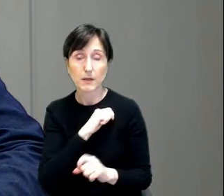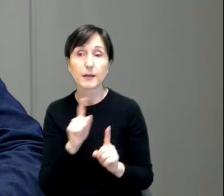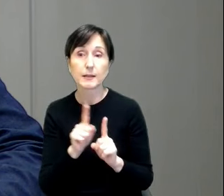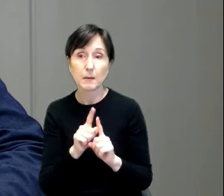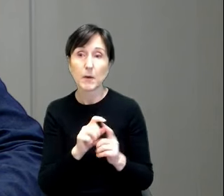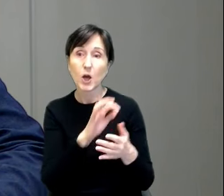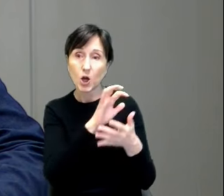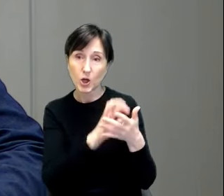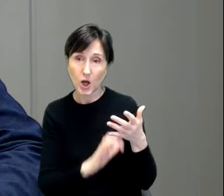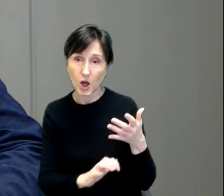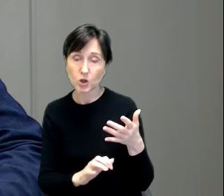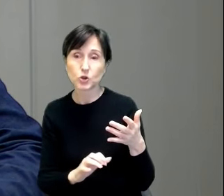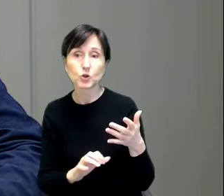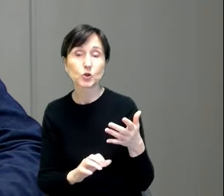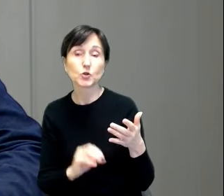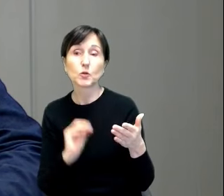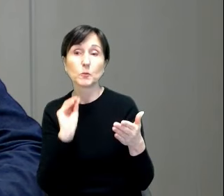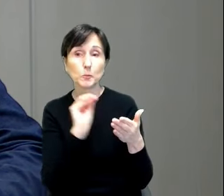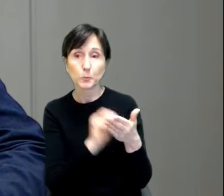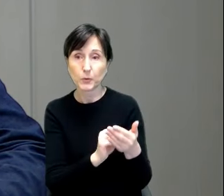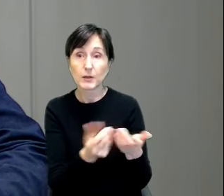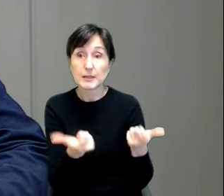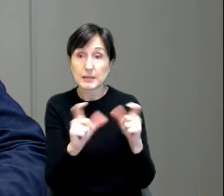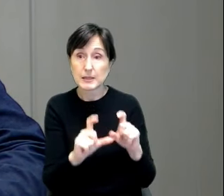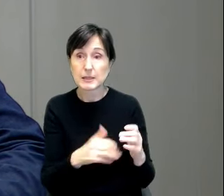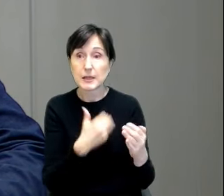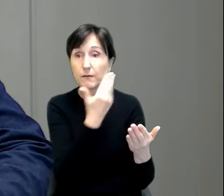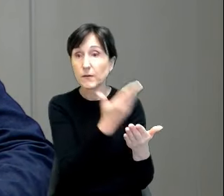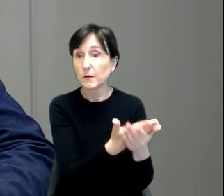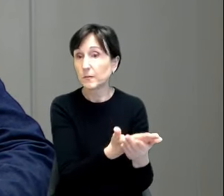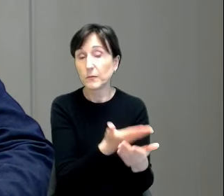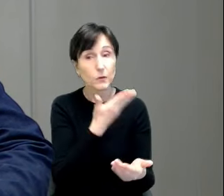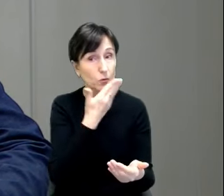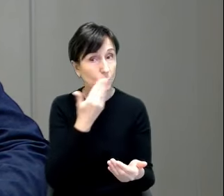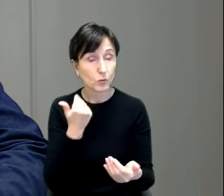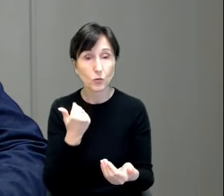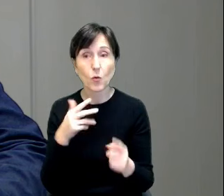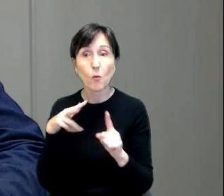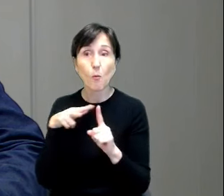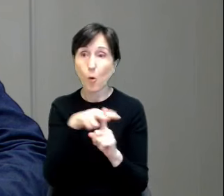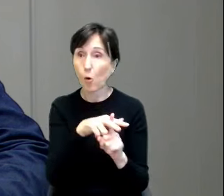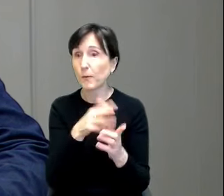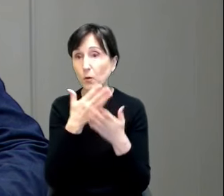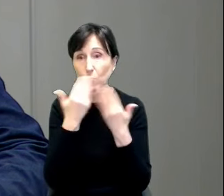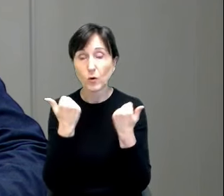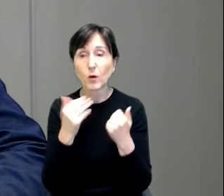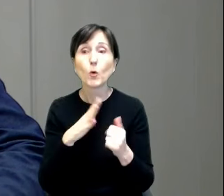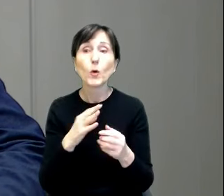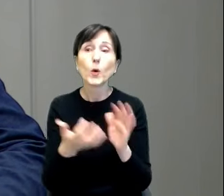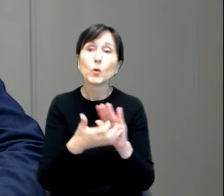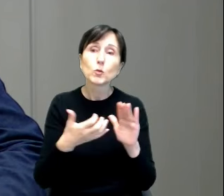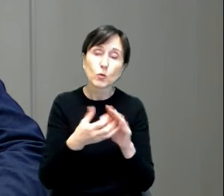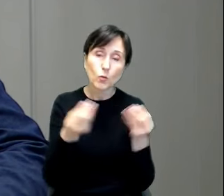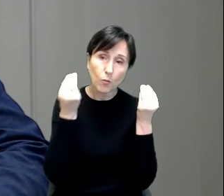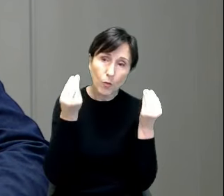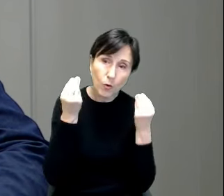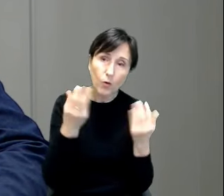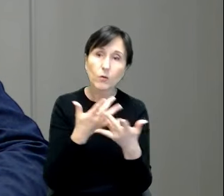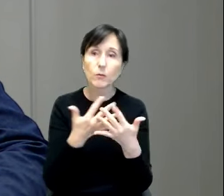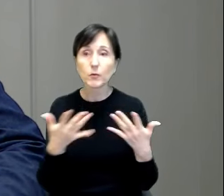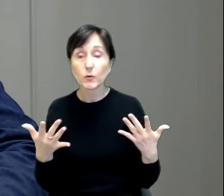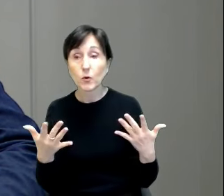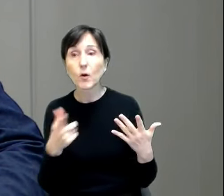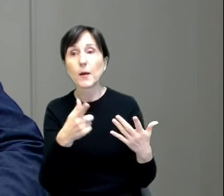savivaldybei irgi nenurodė kad būtų kažkokių mobingo aaiškų nurodė tiktai kad buvo nepravesti mokymai ir tos rekomendacijos buvo